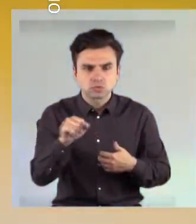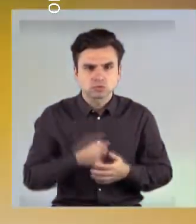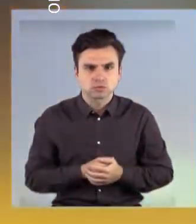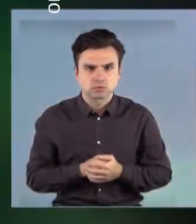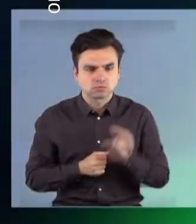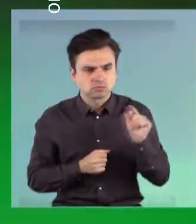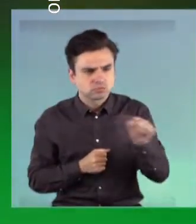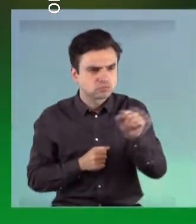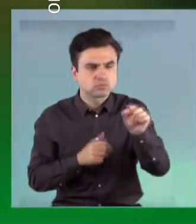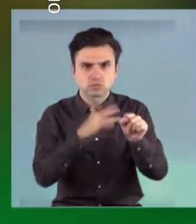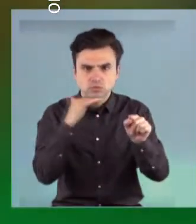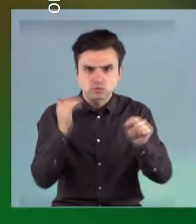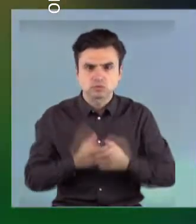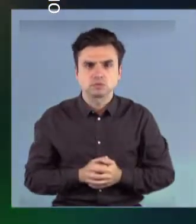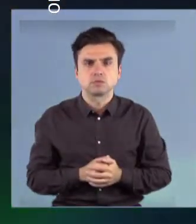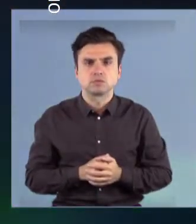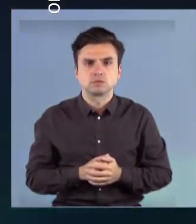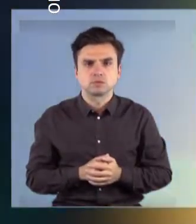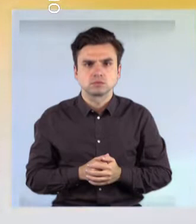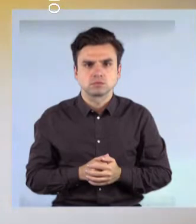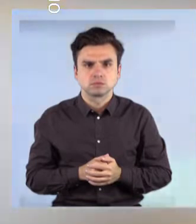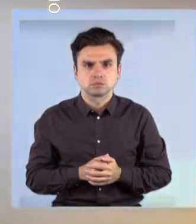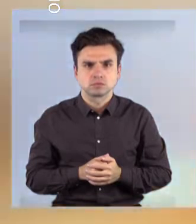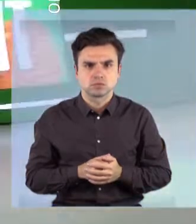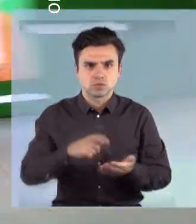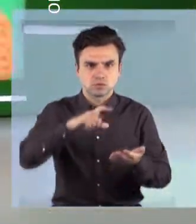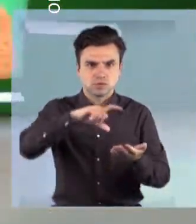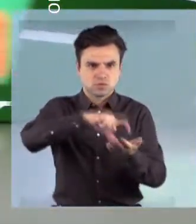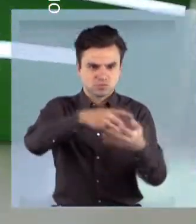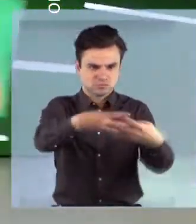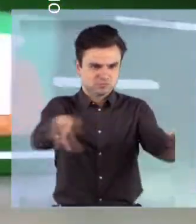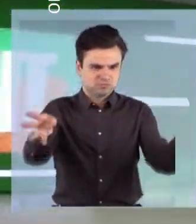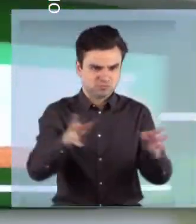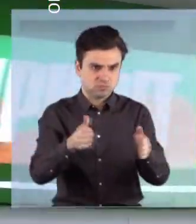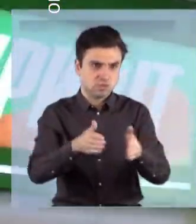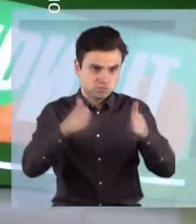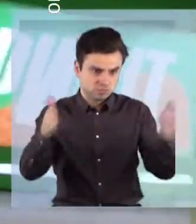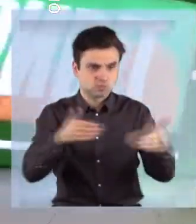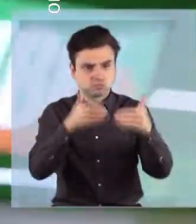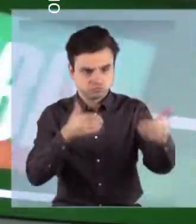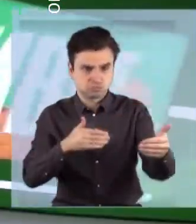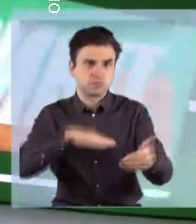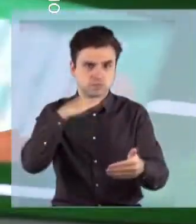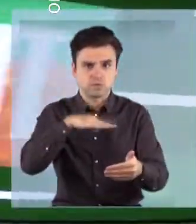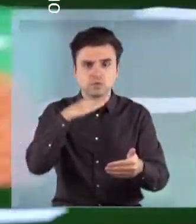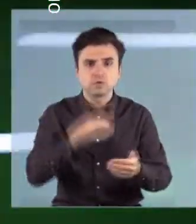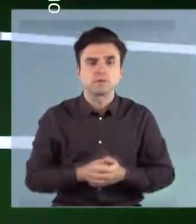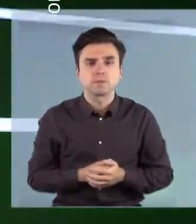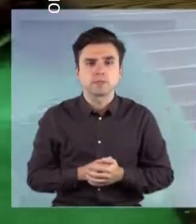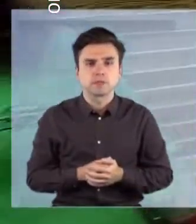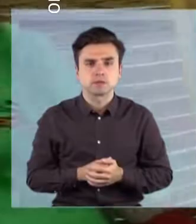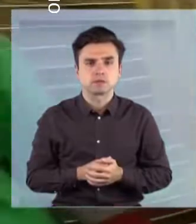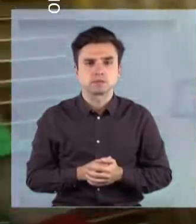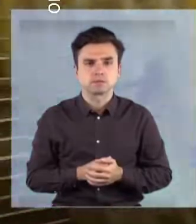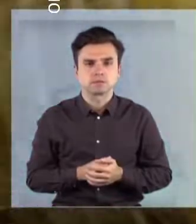зоопарк. Смотрите, здесь такой треш. Ось і ми вирішили завітати до контактного зоопарку та дізнатися,